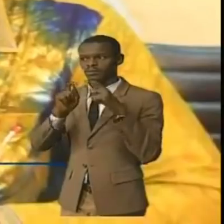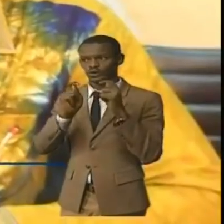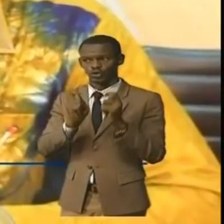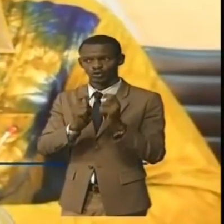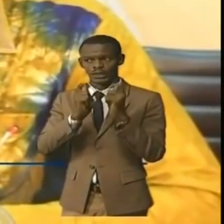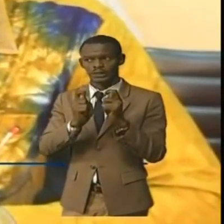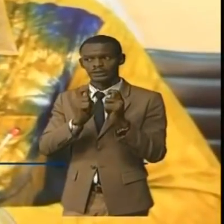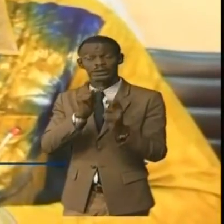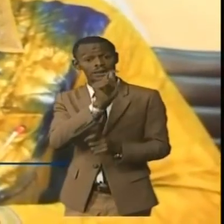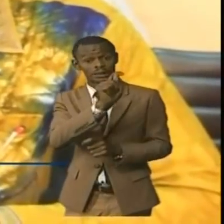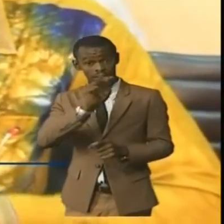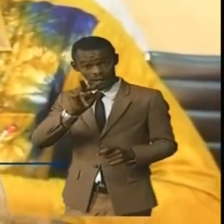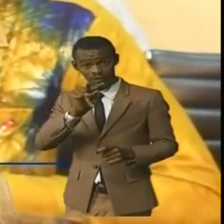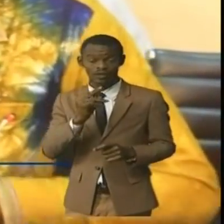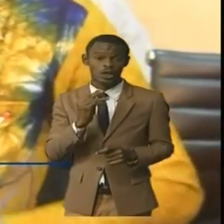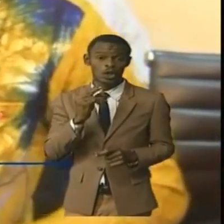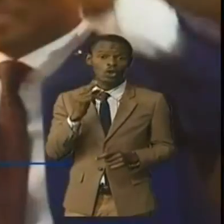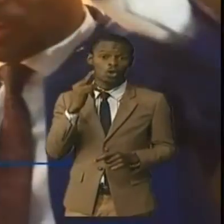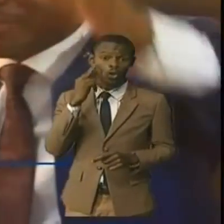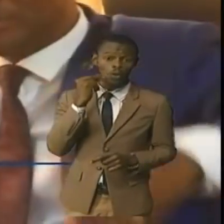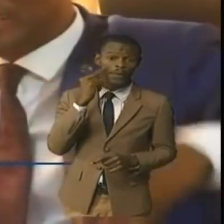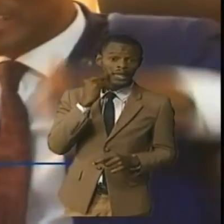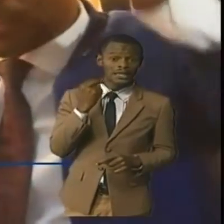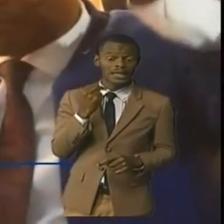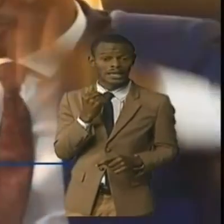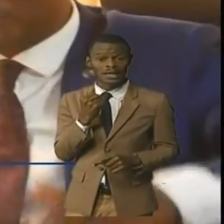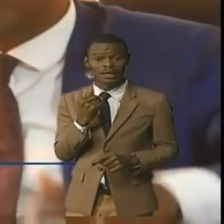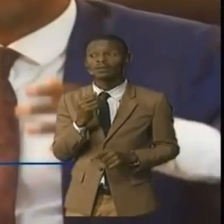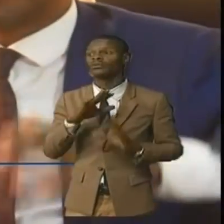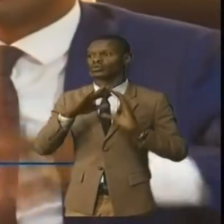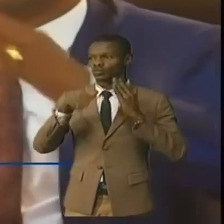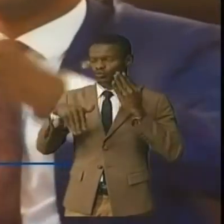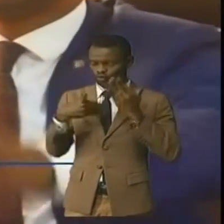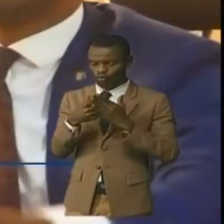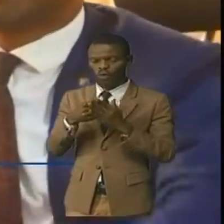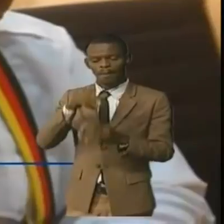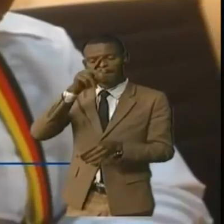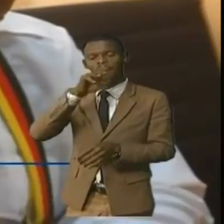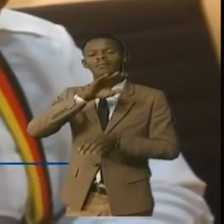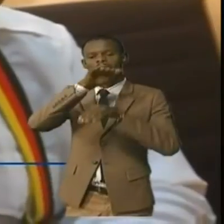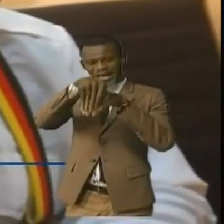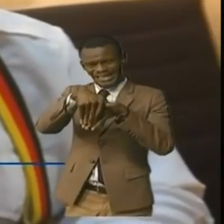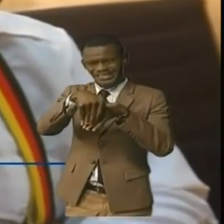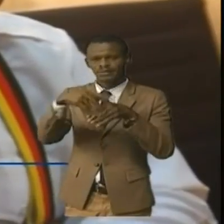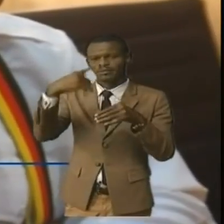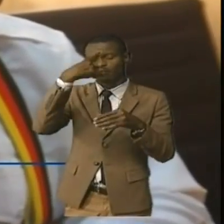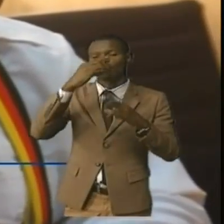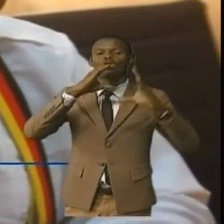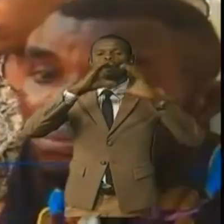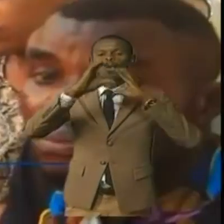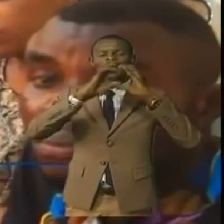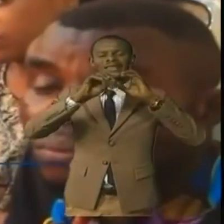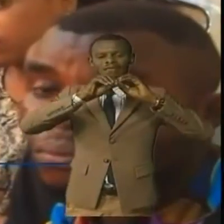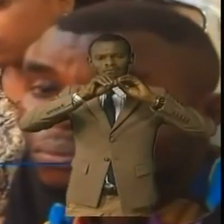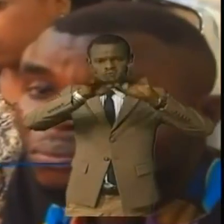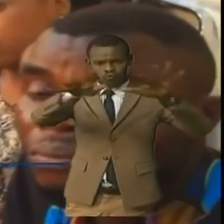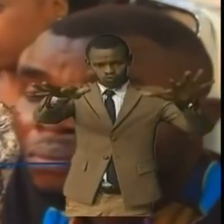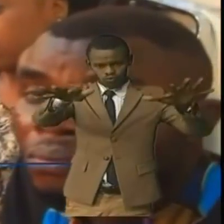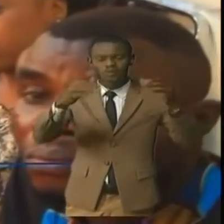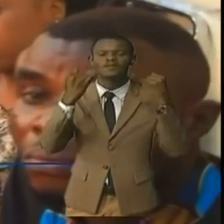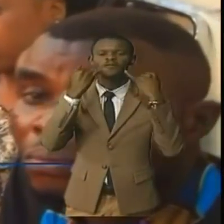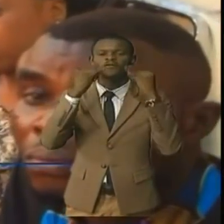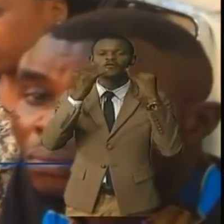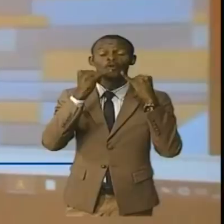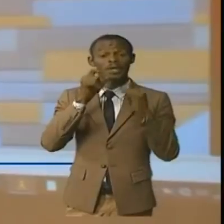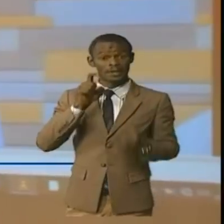drainent l'opinion populaire, sont d'une importance de taille. Ainsi, ils sont mis à contribution. Après les contacts avec les